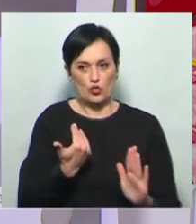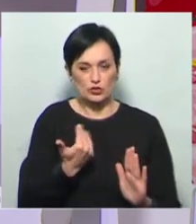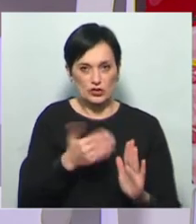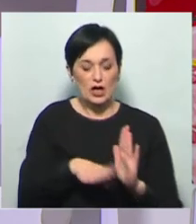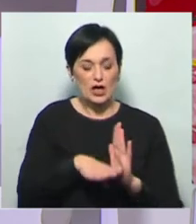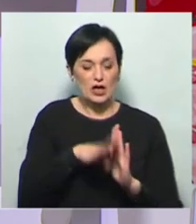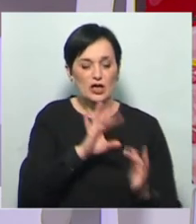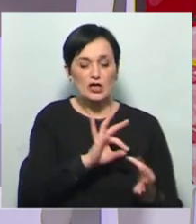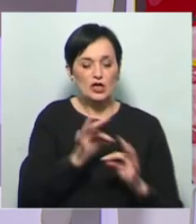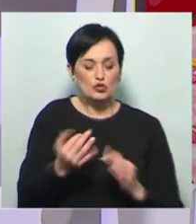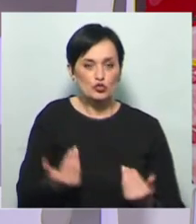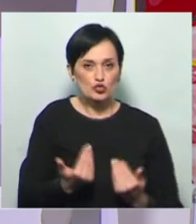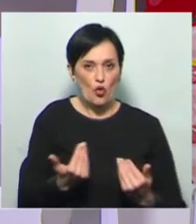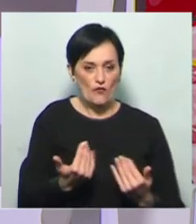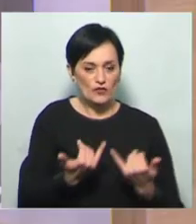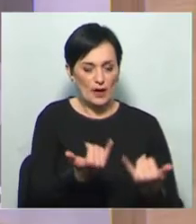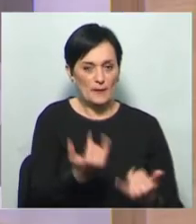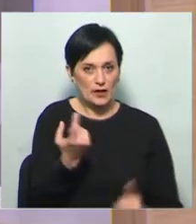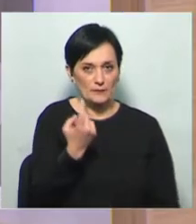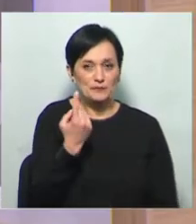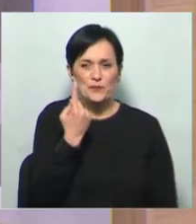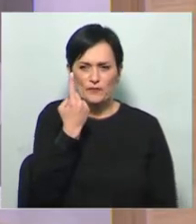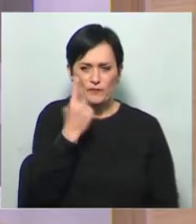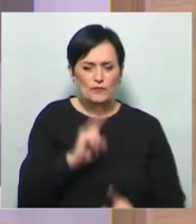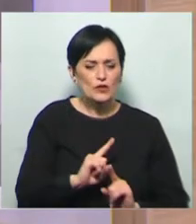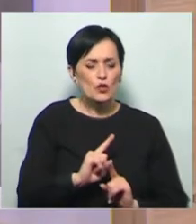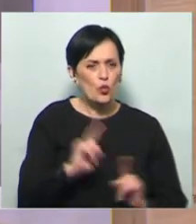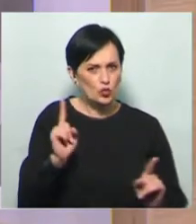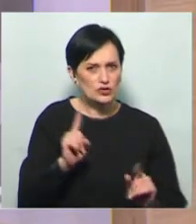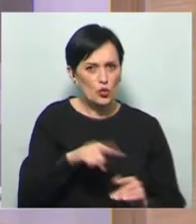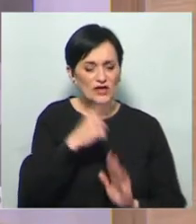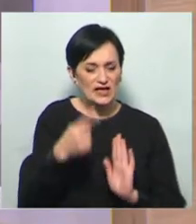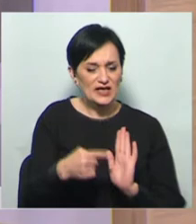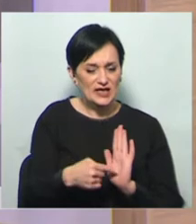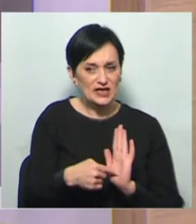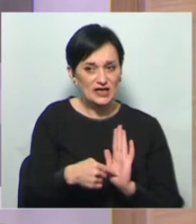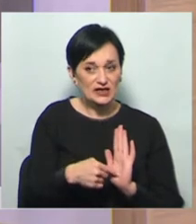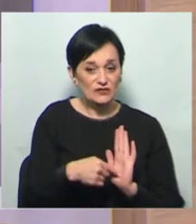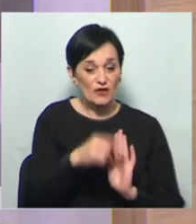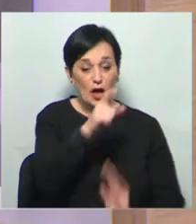მისი ცხოვრების ხარისხს. ამაზე ერთი უცნაური კითხვა, მაგრამ მე უნდა დავსვა ეს კითხვა, რა კი